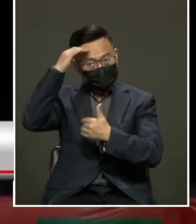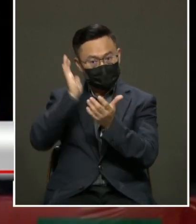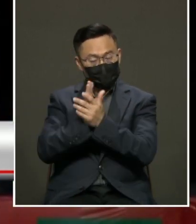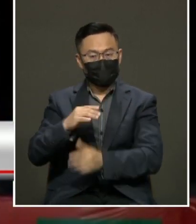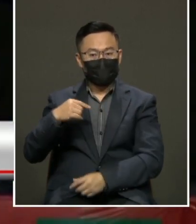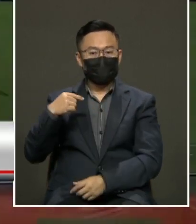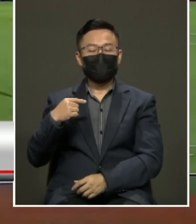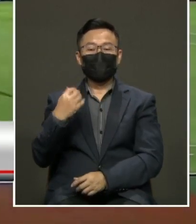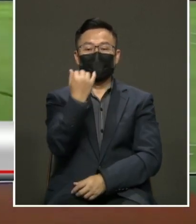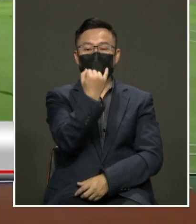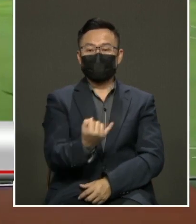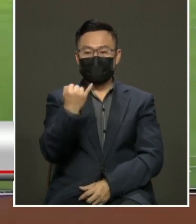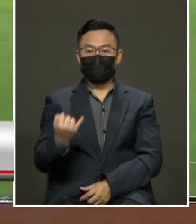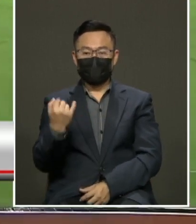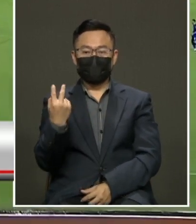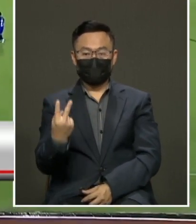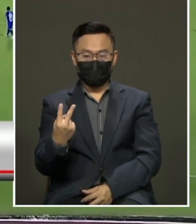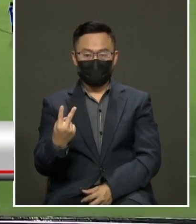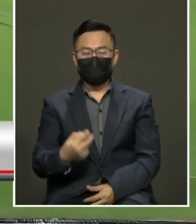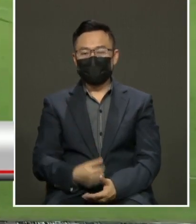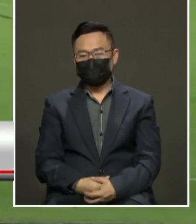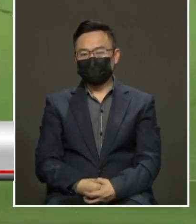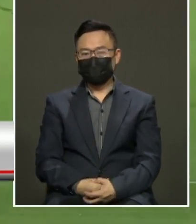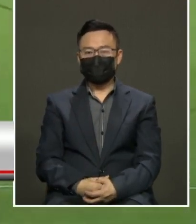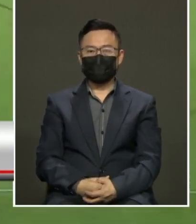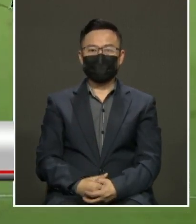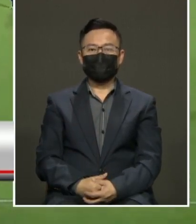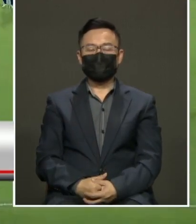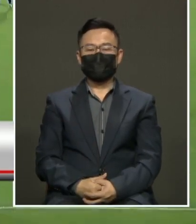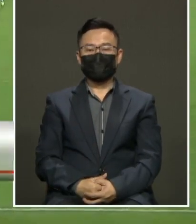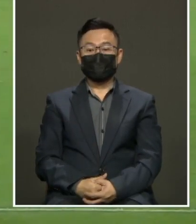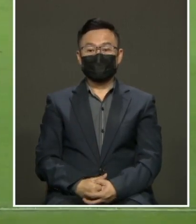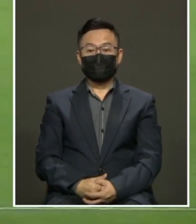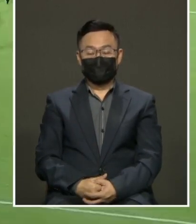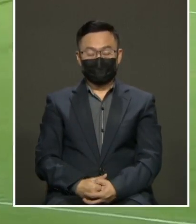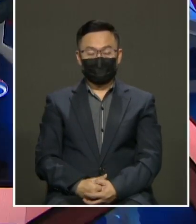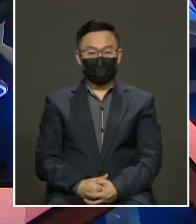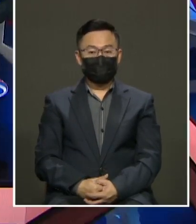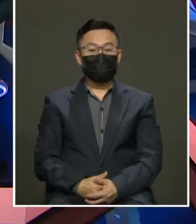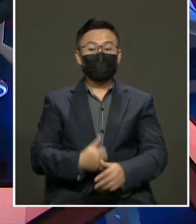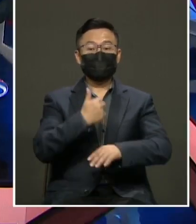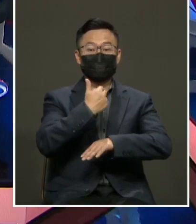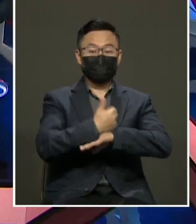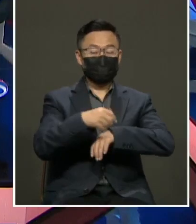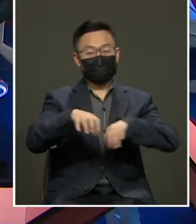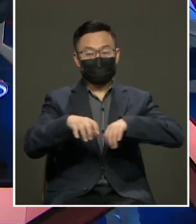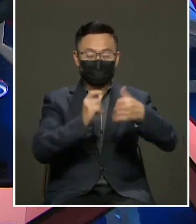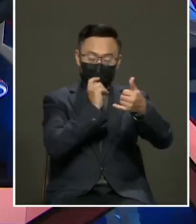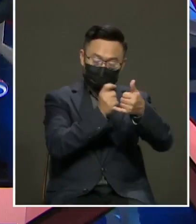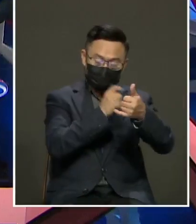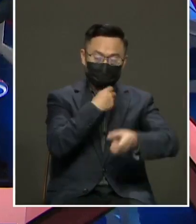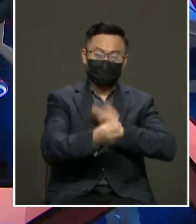อกันนะคะ ที่โปลิสเทโรก่อนเกมเนี่ยโค้ชอ้นรังสรร ค์ก็เป็นอย่างที่โค้ชอ้นว่าจริงๆอ่ะเคยสัมภาษณ์โค้ชอ้นบอกว่